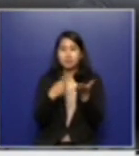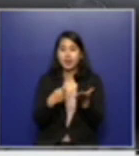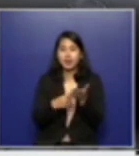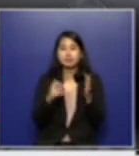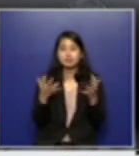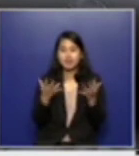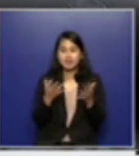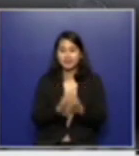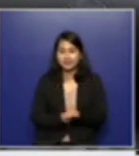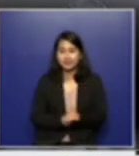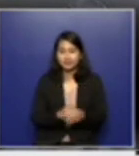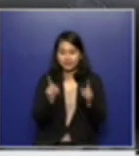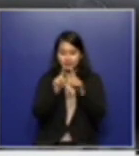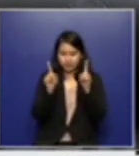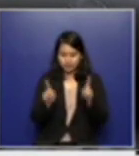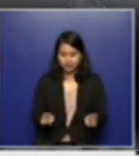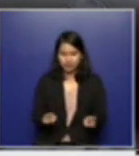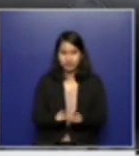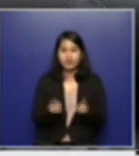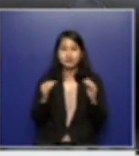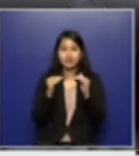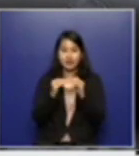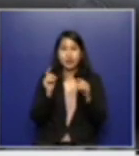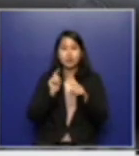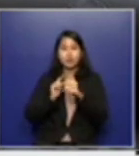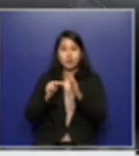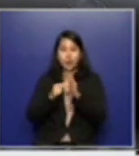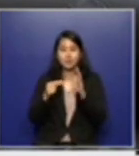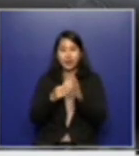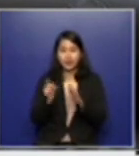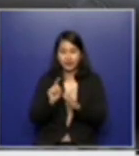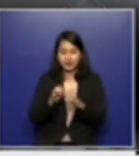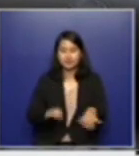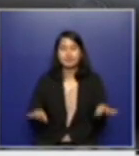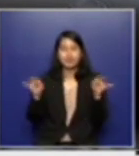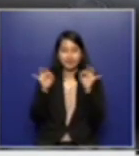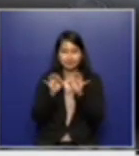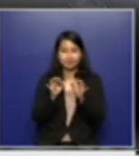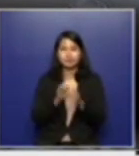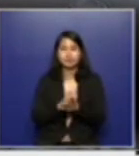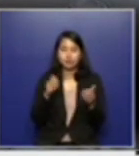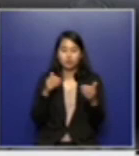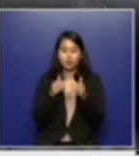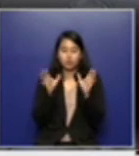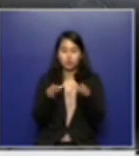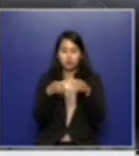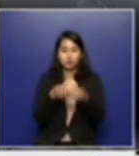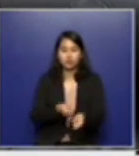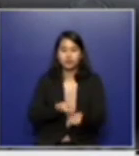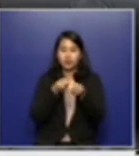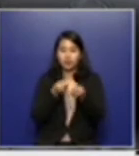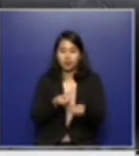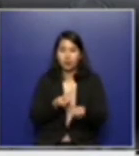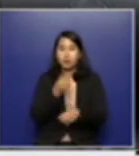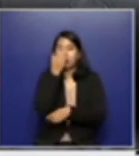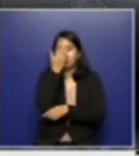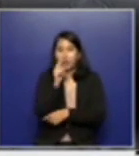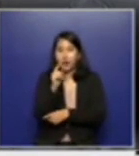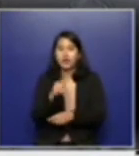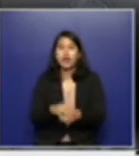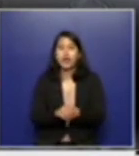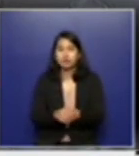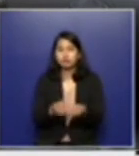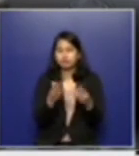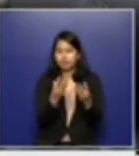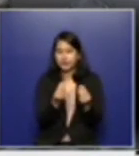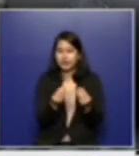นั้นเอกสารสิทธิ์ที่ดินที่อยู่อาศัยจึงเป็นเรื่องที่สำคัญยิ่งของพี่น้องเกษตรกรเพื่อการแปลงสินทรัพย์ให้เป็นทุ